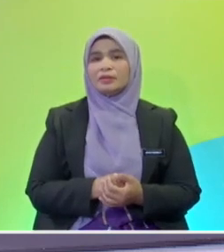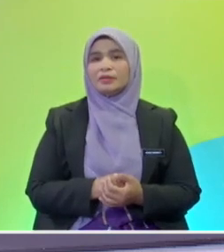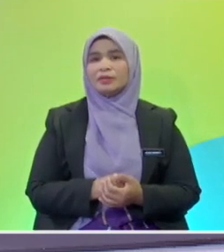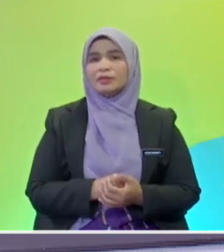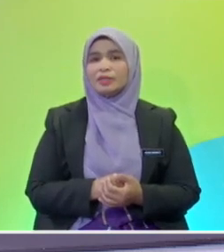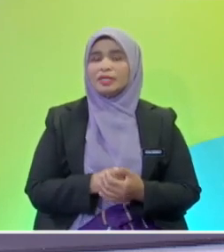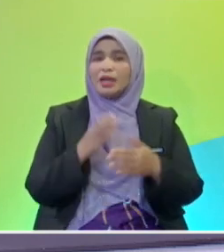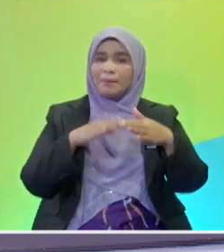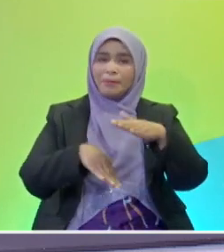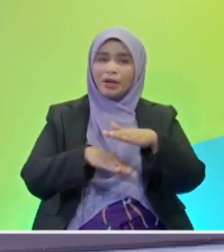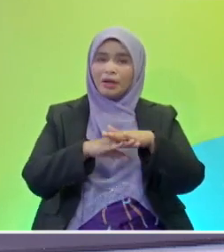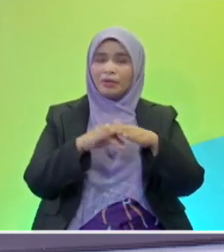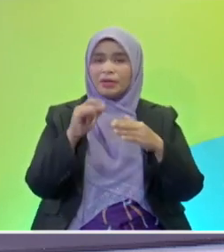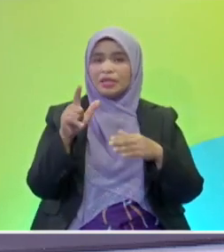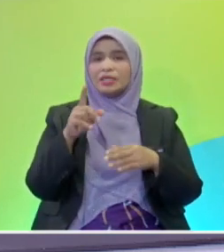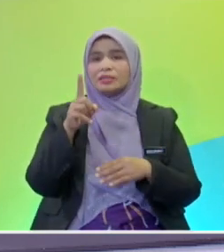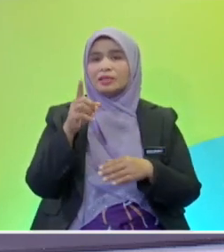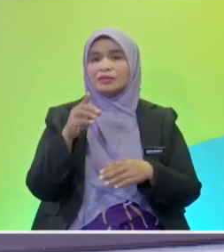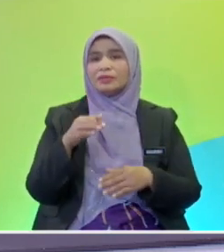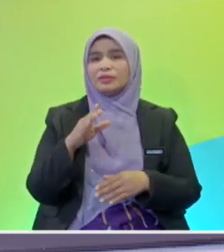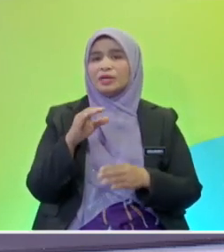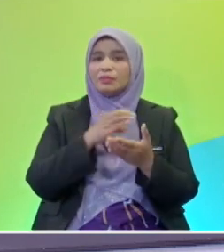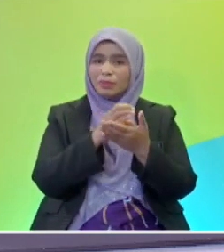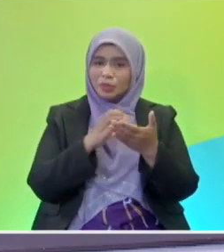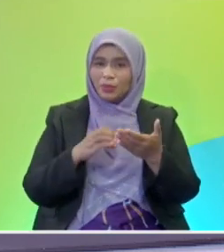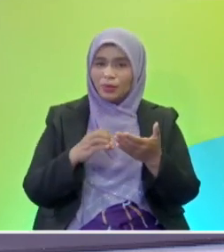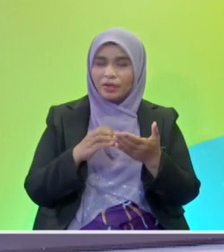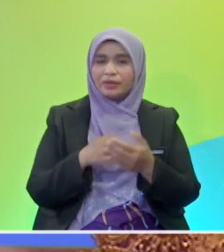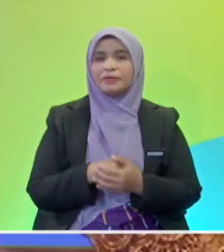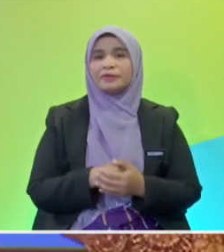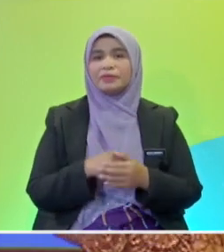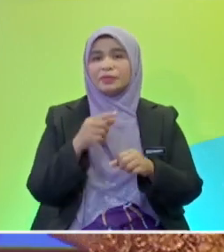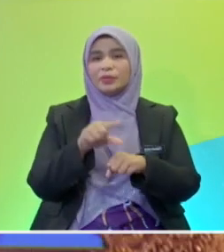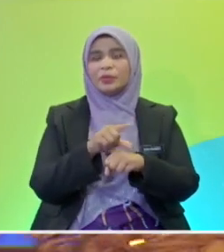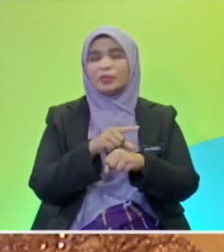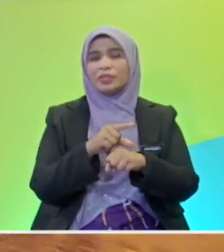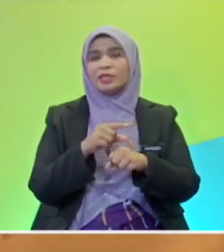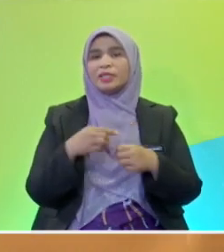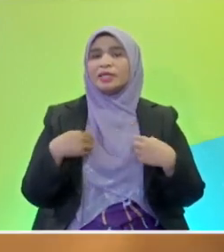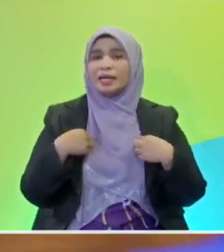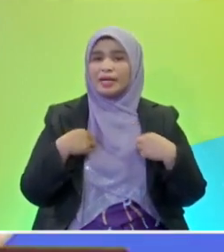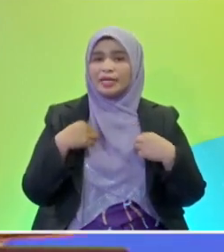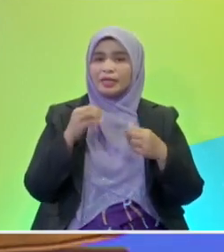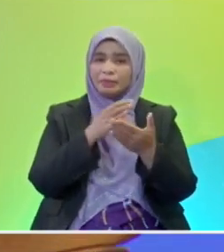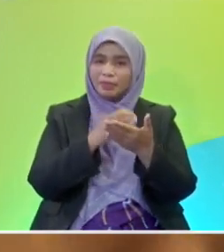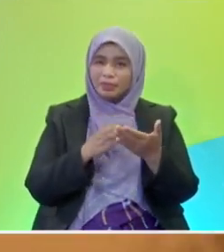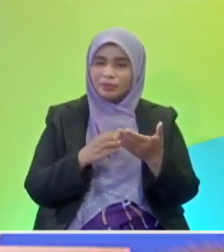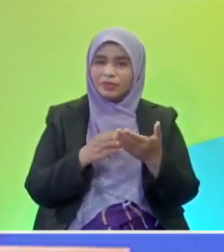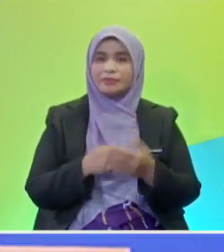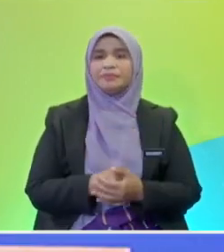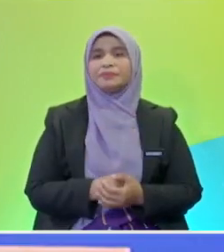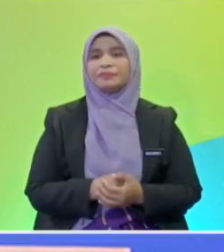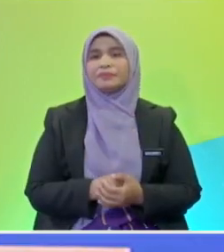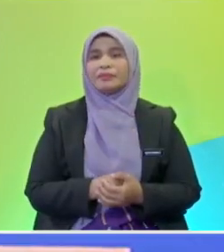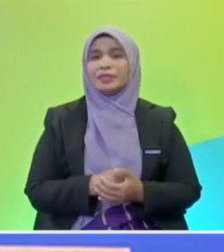lapisan bawah pula dia ialah satu lapisan okey bercorak gunakan fabrik bercorak segi empat sama saiznya sama 10 cm 10 cm